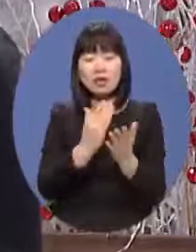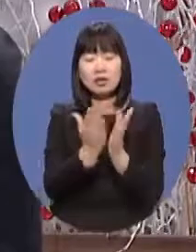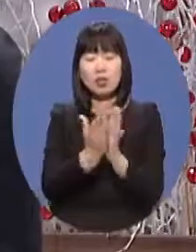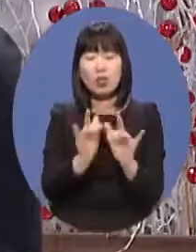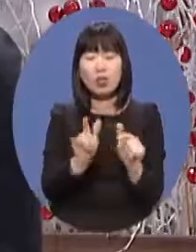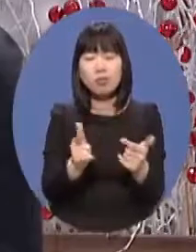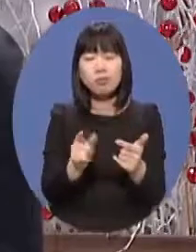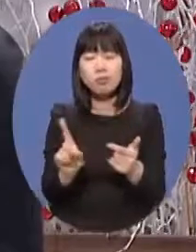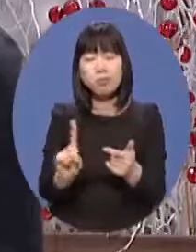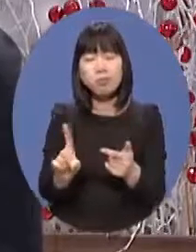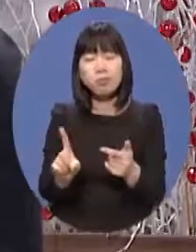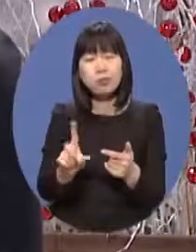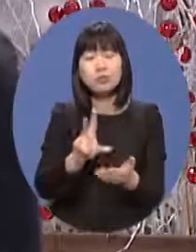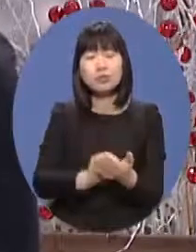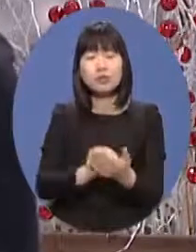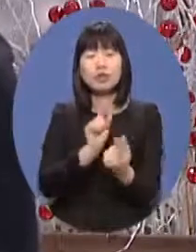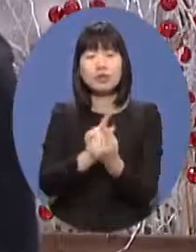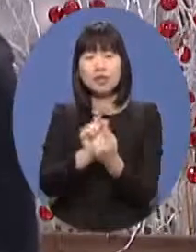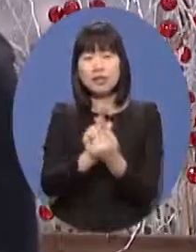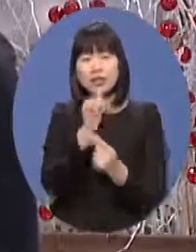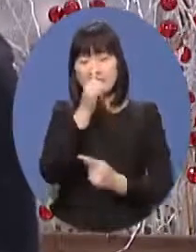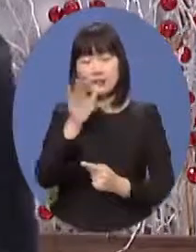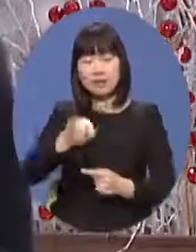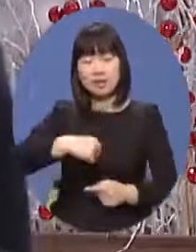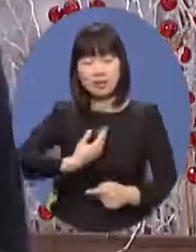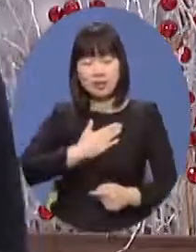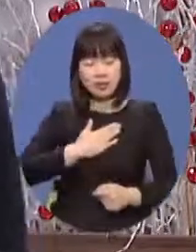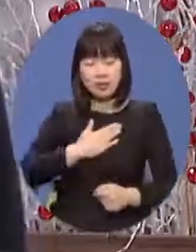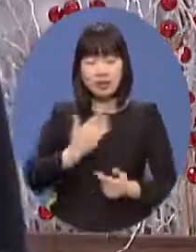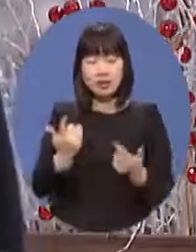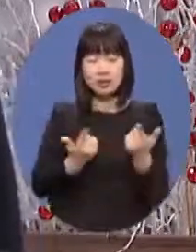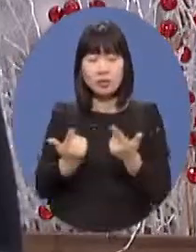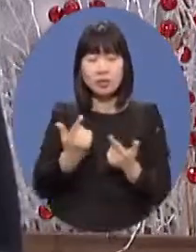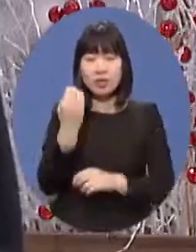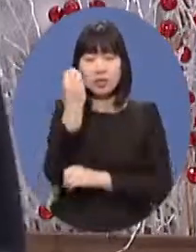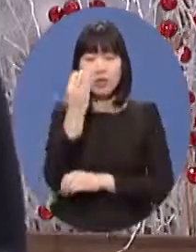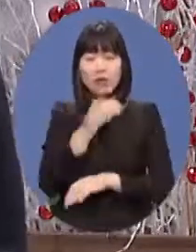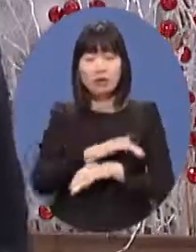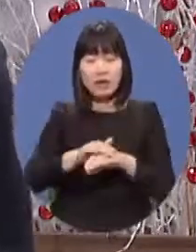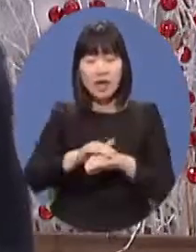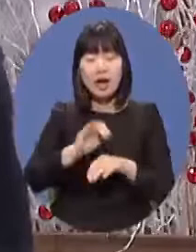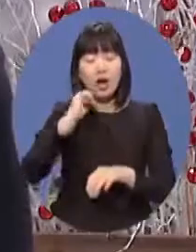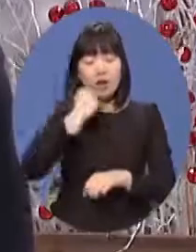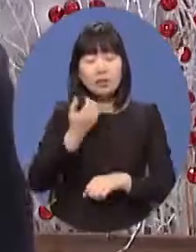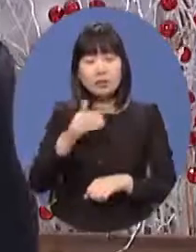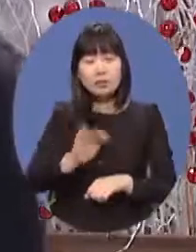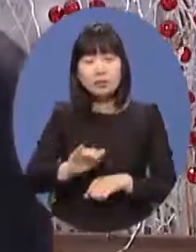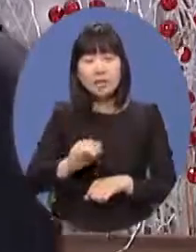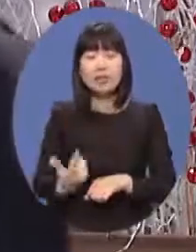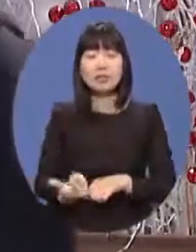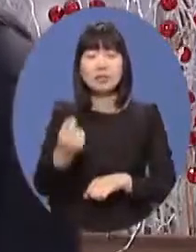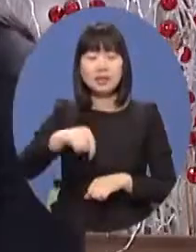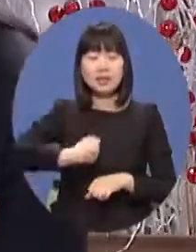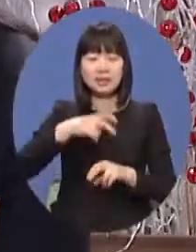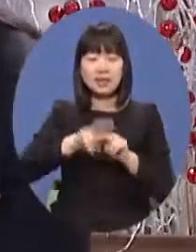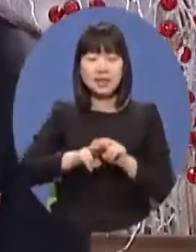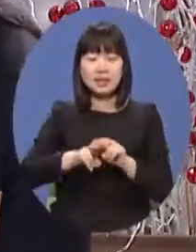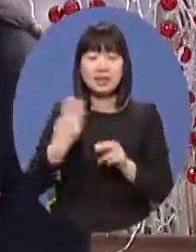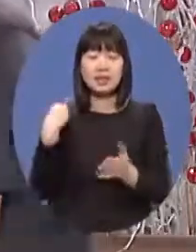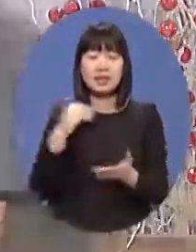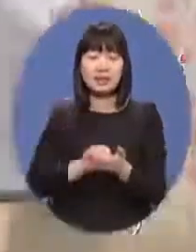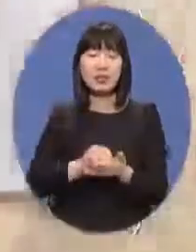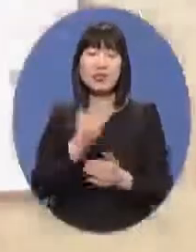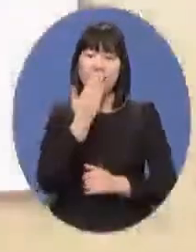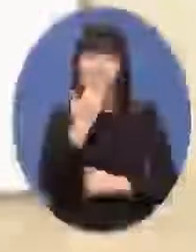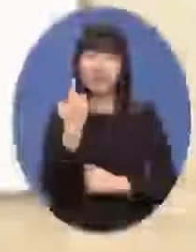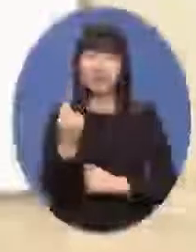가지 이제 뭐 그 문제들이 좀 있을 수는 있지만 자기 감정의 조절이 기본적으로 잘 안 되게 되지만 금방 자기 자리를 좀 잡을 수 있게 된다. 이렇게 네.